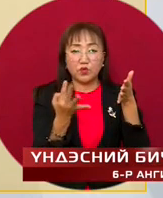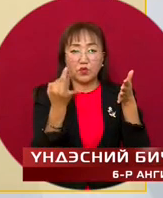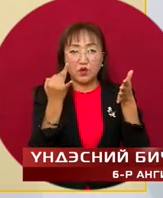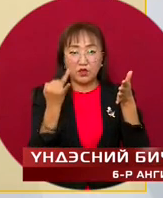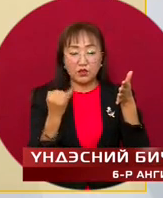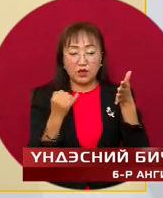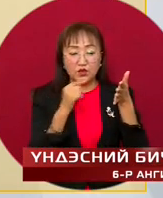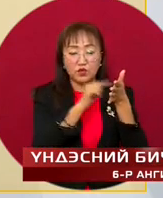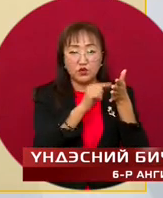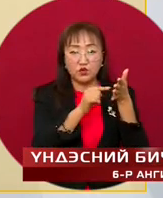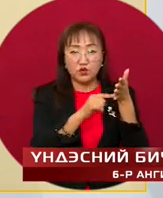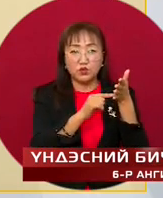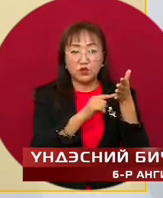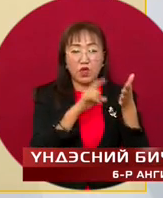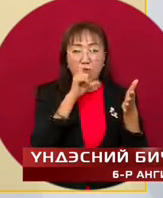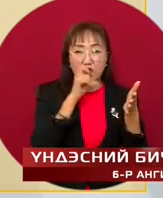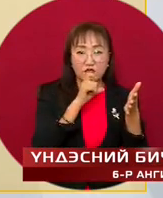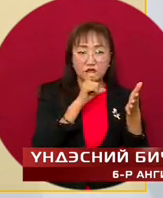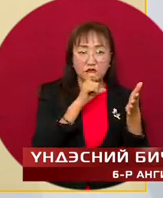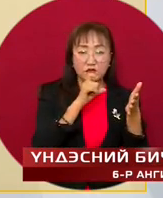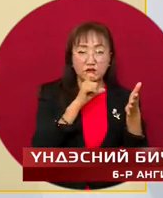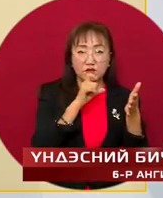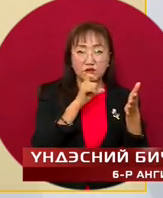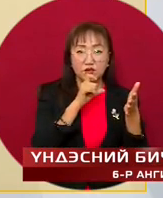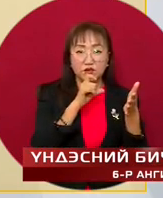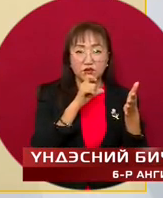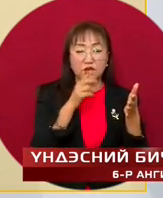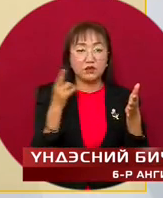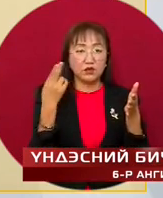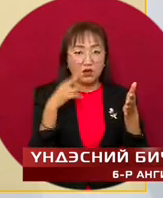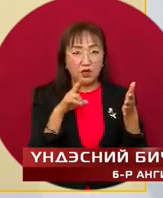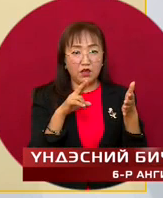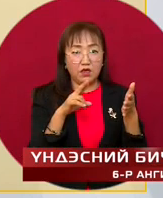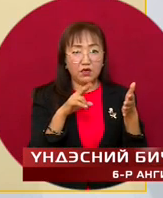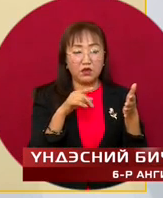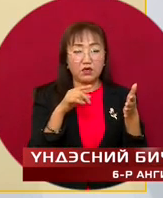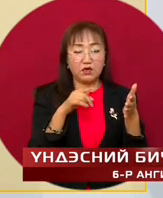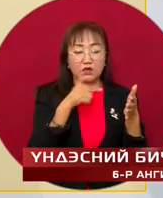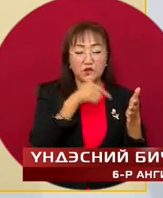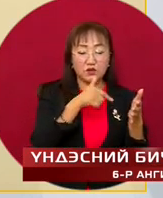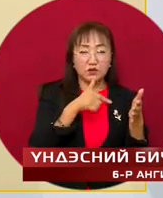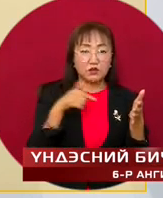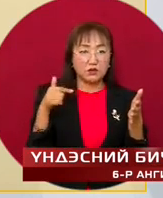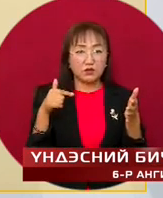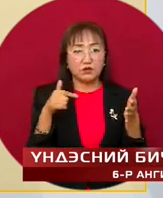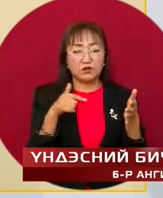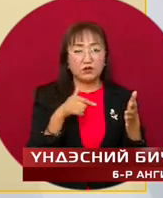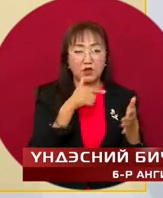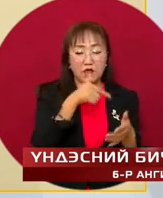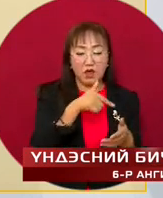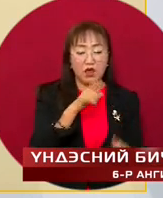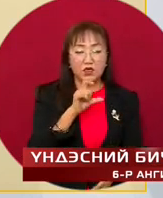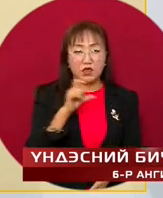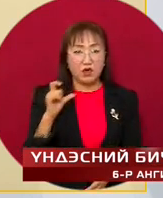бичиж болно. Жишээлбэл ихшгэр төгсөв гэдэгт э. За, гээгүлэгчээр төгсөв гэдэгт г гэдэг хүснэгтээ маш товчхон өөртөө ойлгохоор